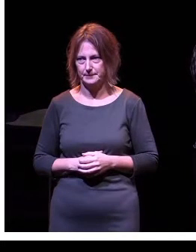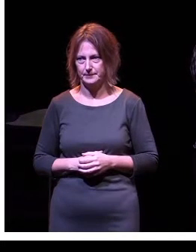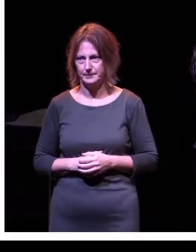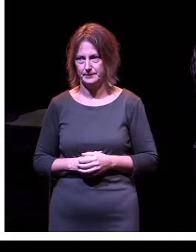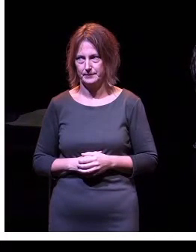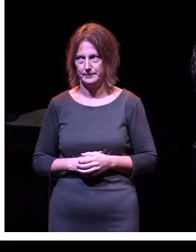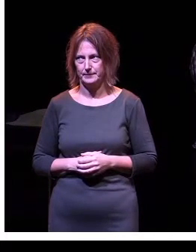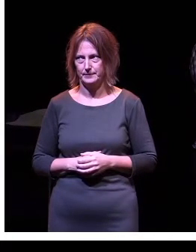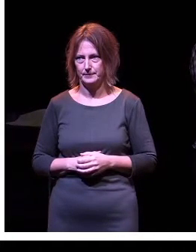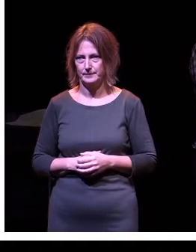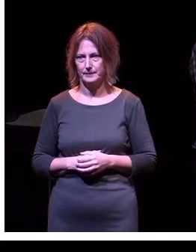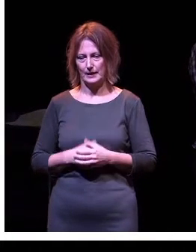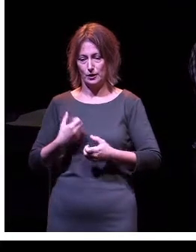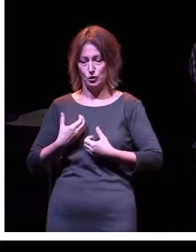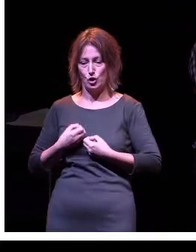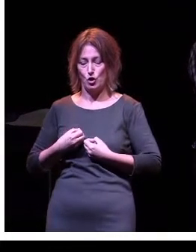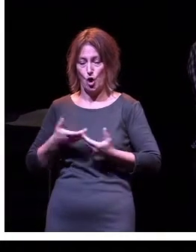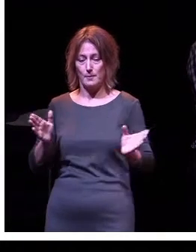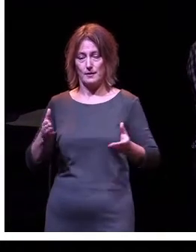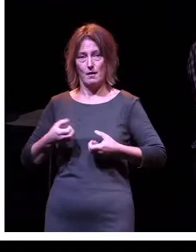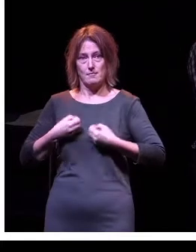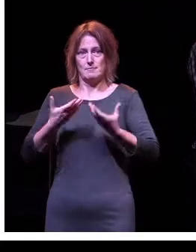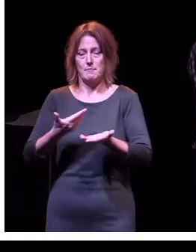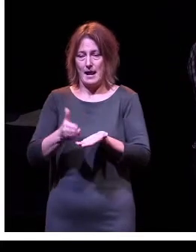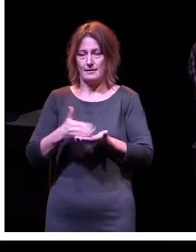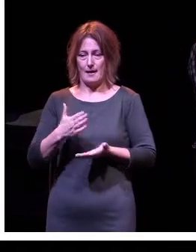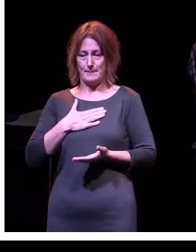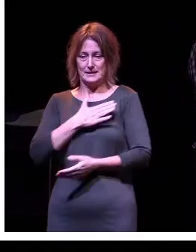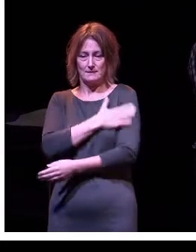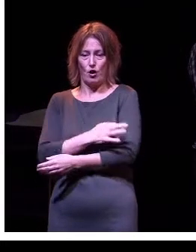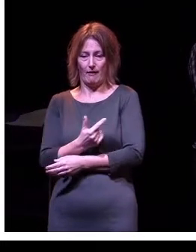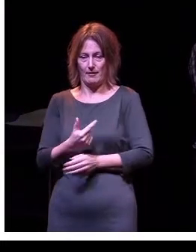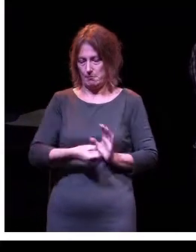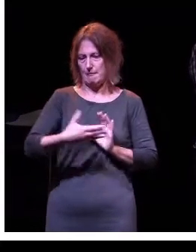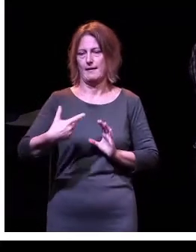Att dela sin svaghet kan göra oss starka. I detta förslag...